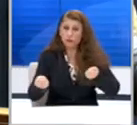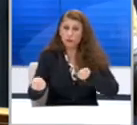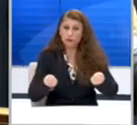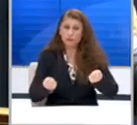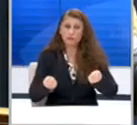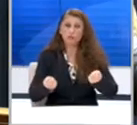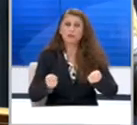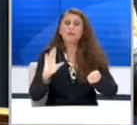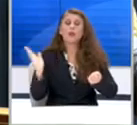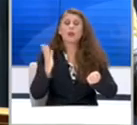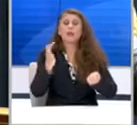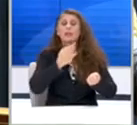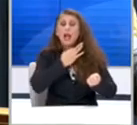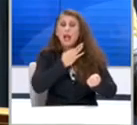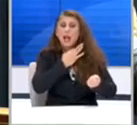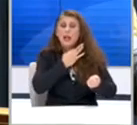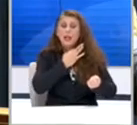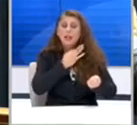τας αναγκαίας